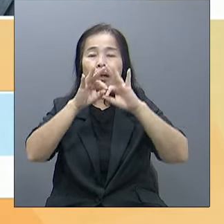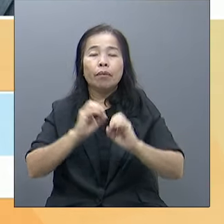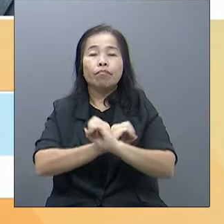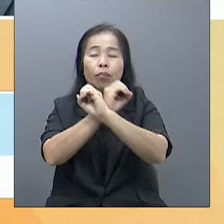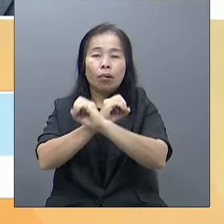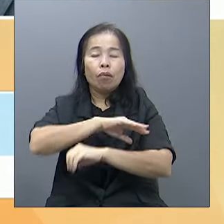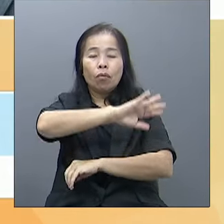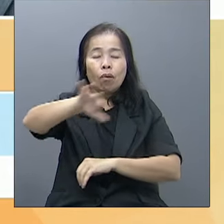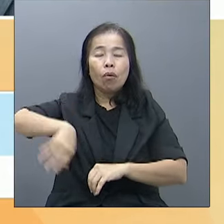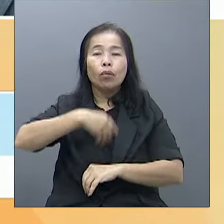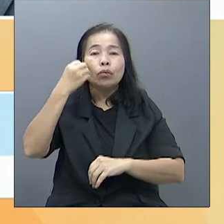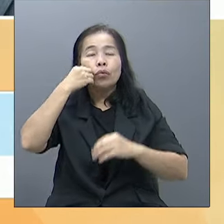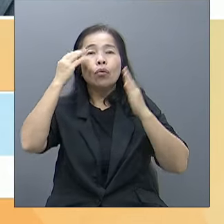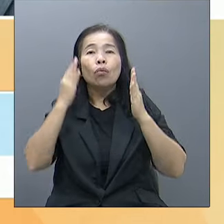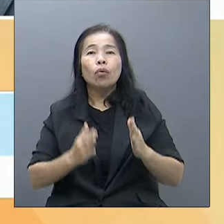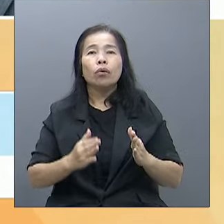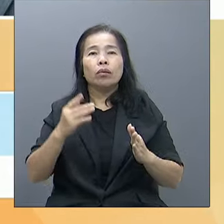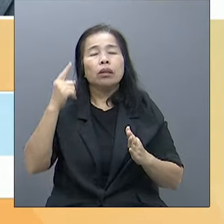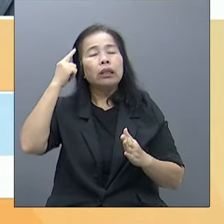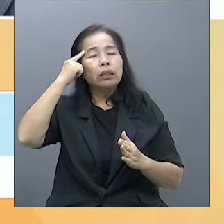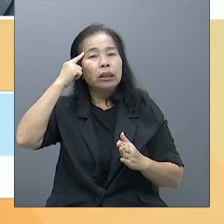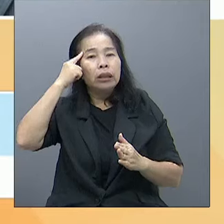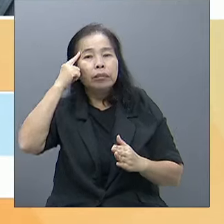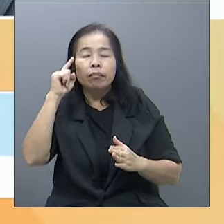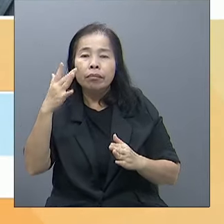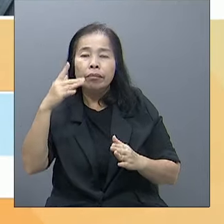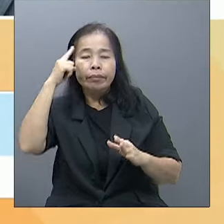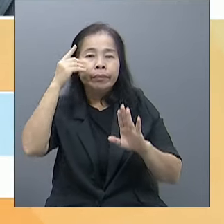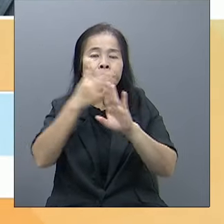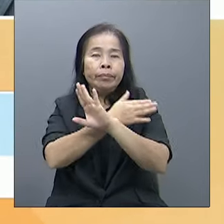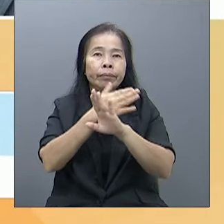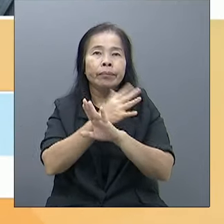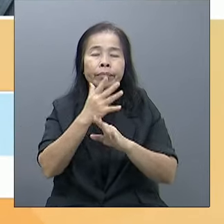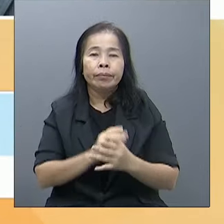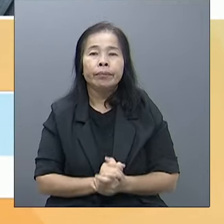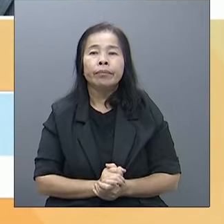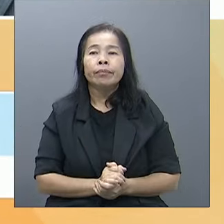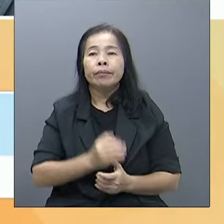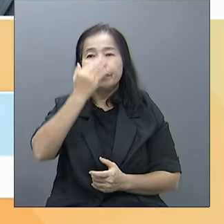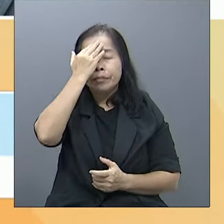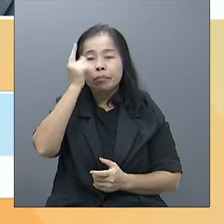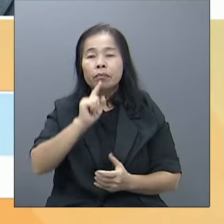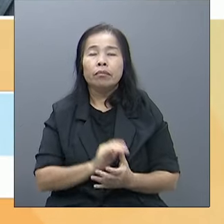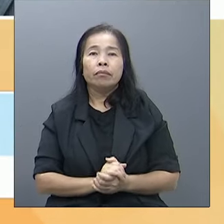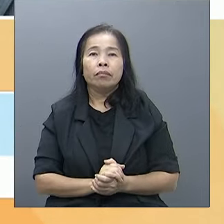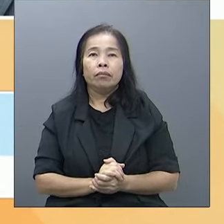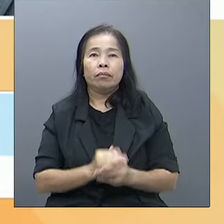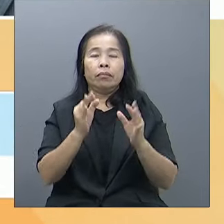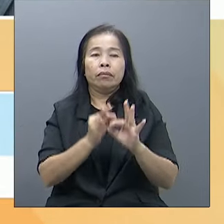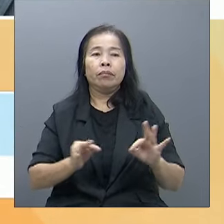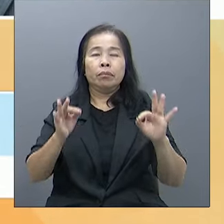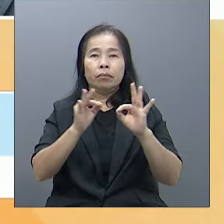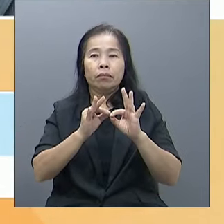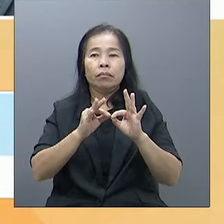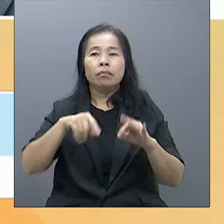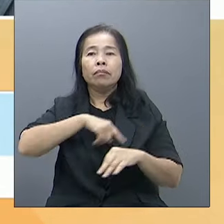เนี่ยยังมีค่อนข้างไม่สูงเนา ะ ยังมีค่อนข้างไม่สูงเนาะเพราะว่าเราส่วนหนึ่งคือเราใช้ความเคยชิน